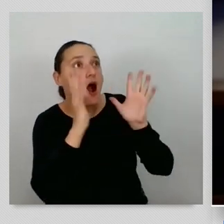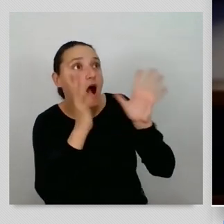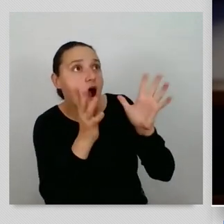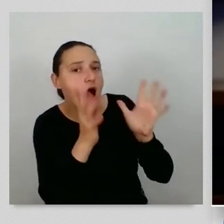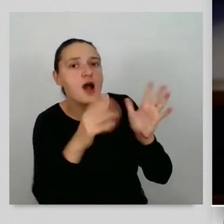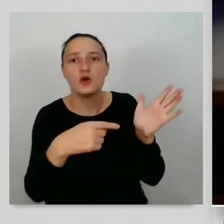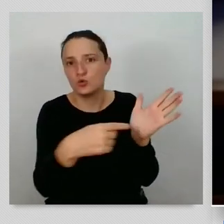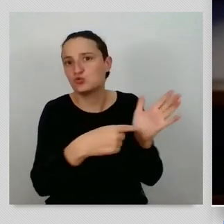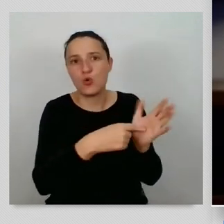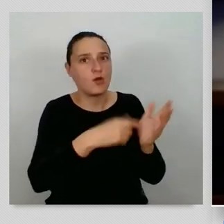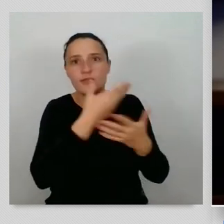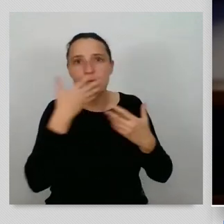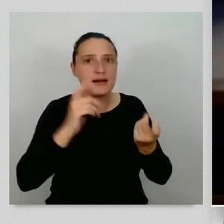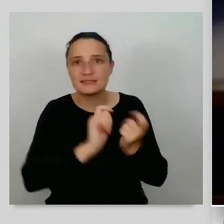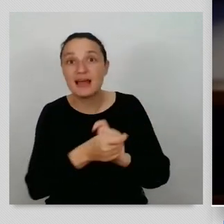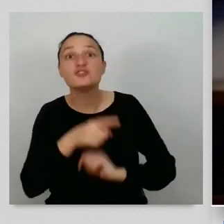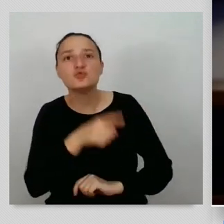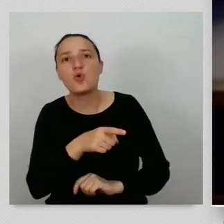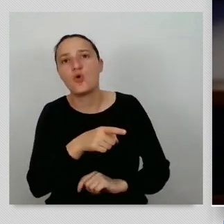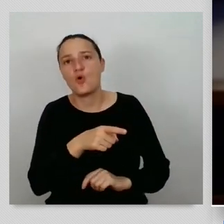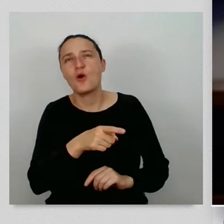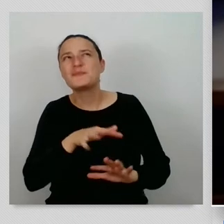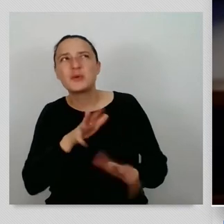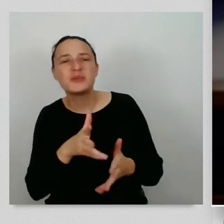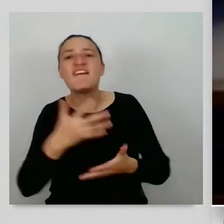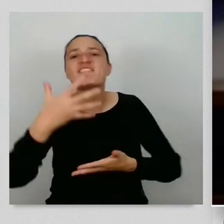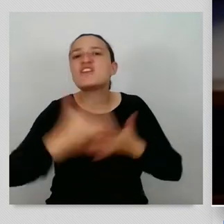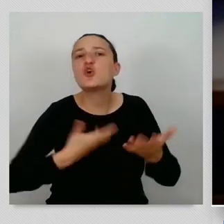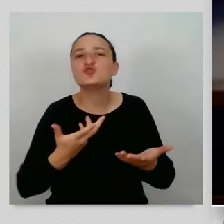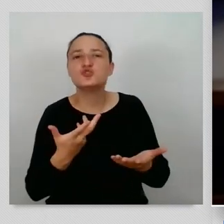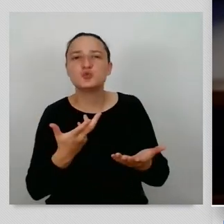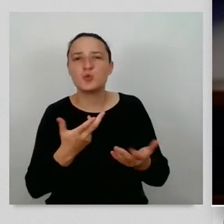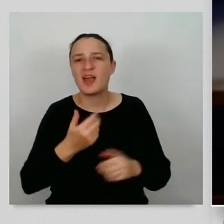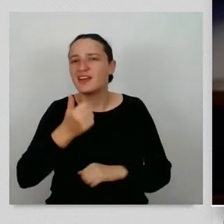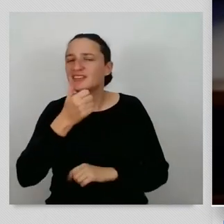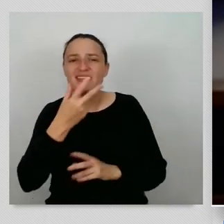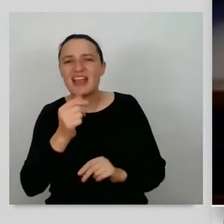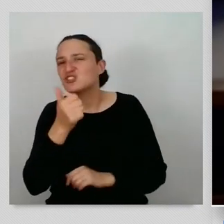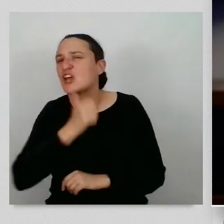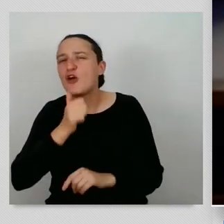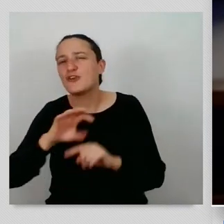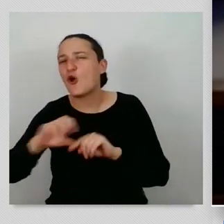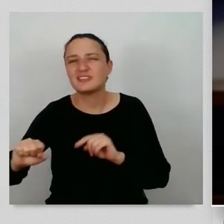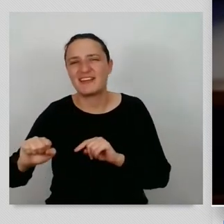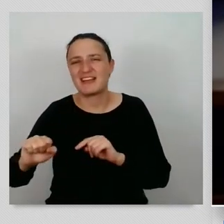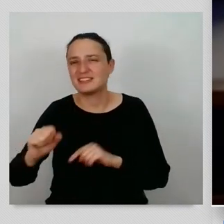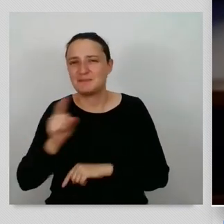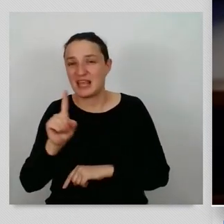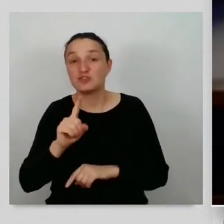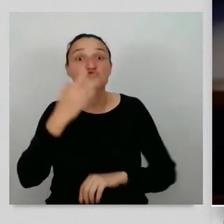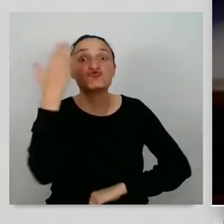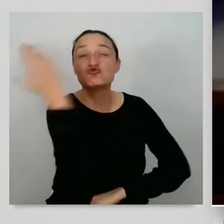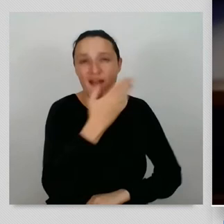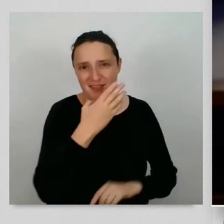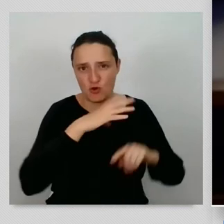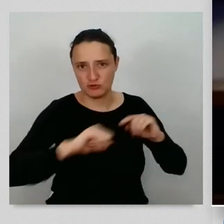założenia, że gra się na tych nastrojach, bym powiedziała, nie nazwałam tego zielonym konserwatyzmem, bo niestety widzimy dużo czarnego konserwatyzmu w tej